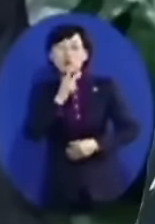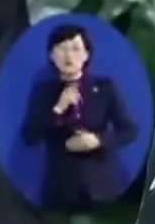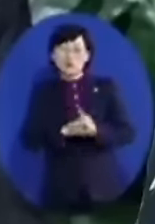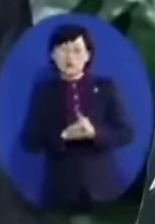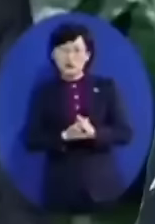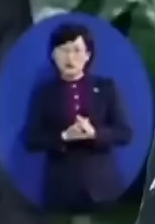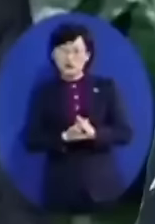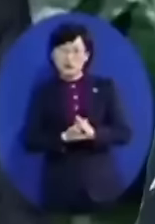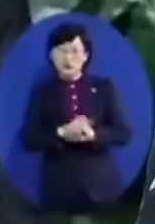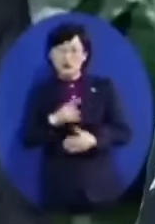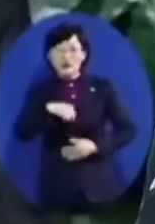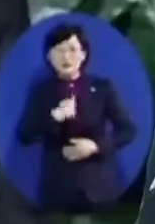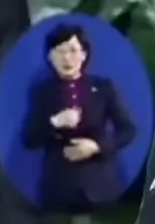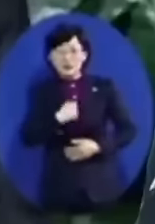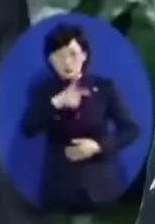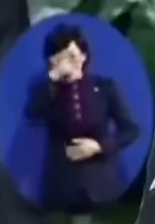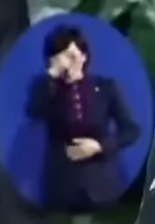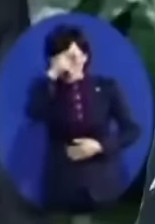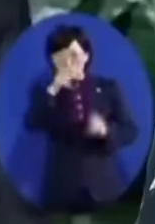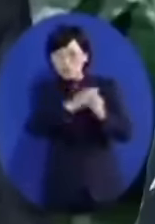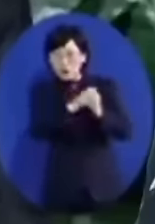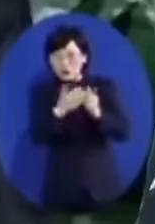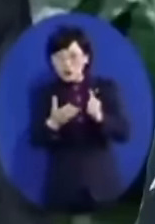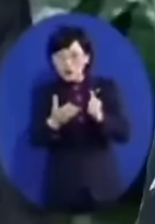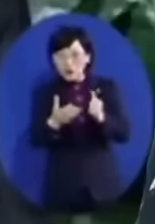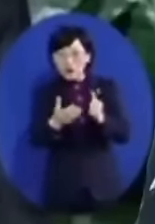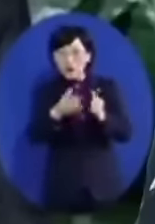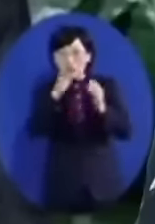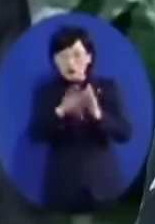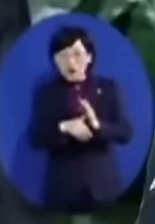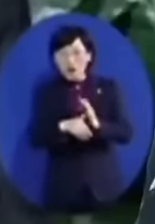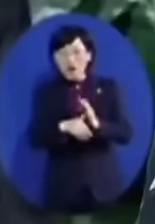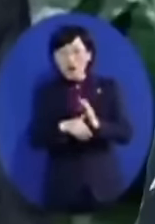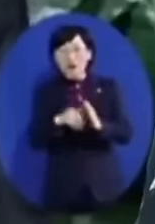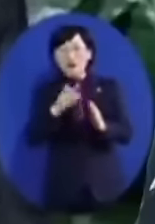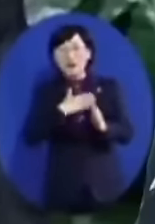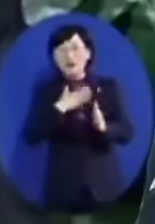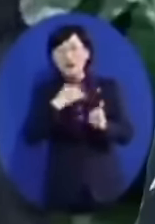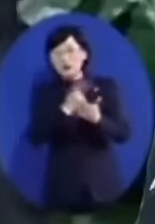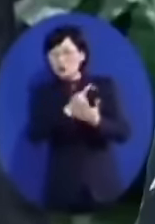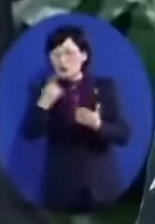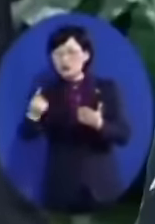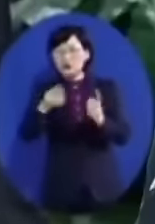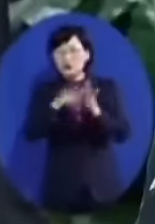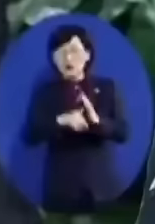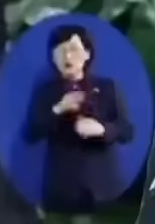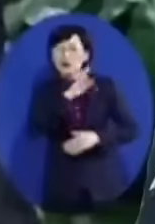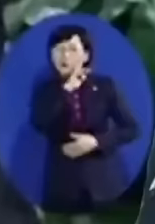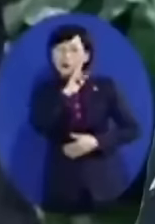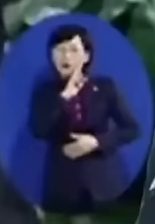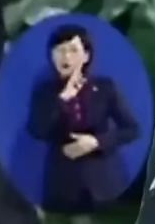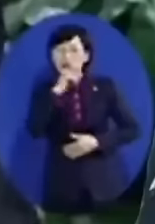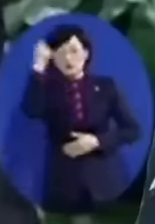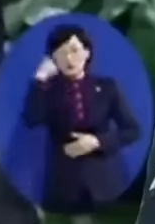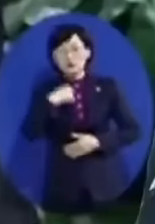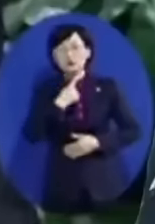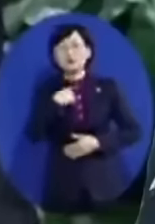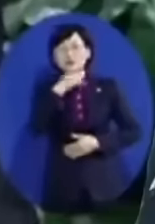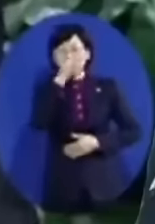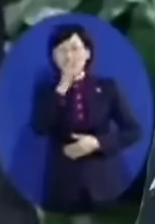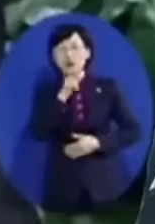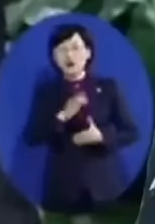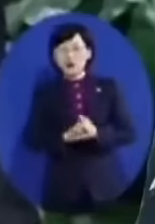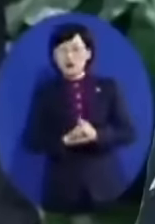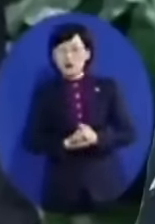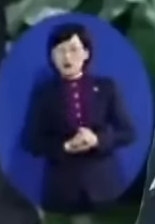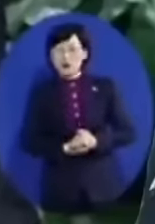그것도 자기 자아에서 벗어났을 때 자기를 떠났을 때 평안을 느꼈다. 그러니